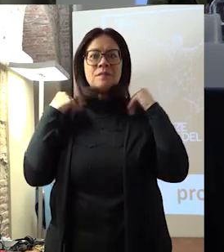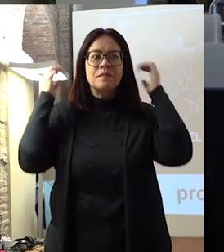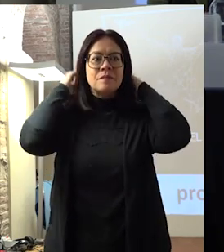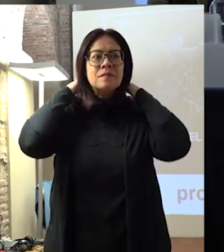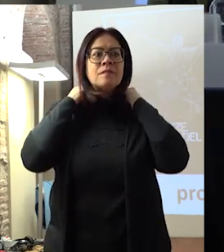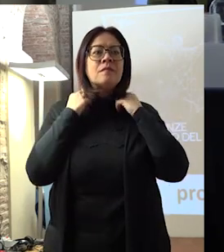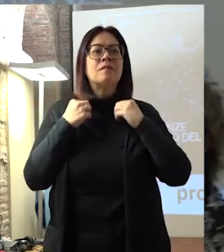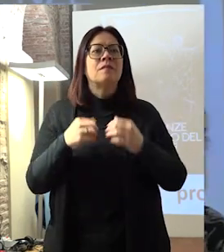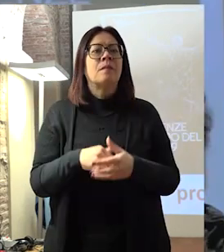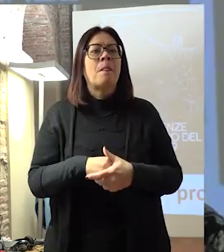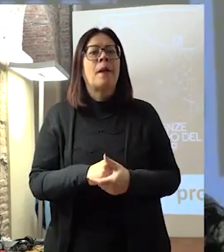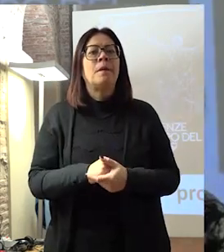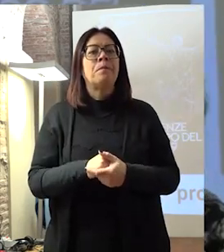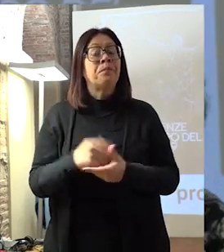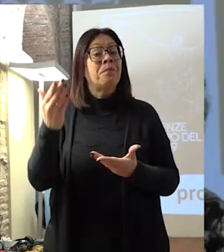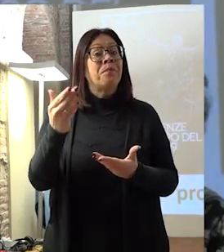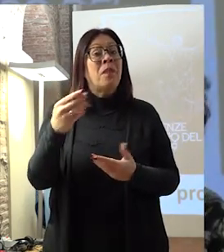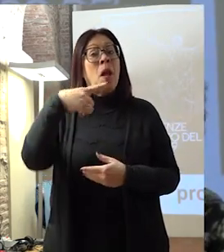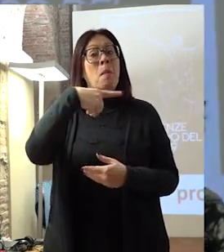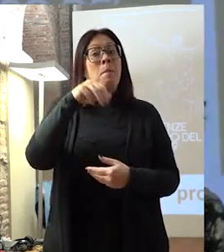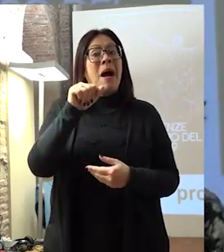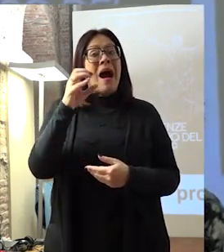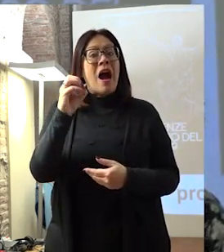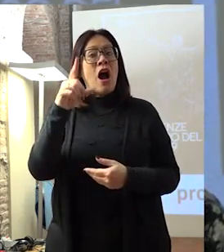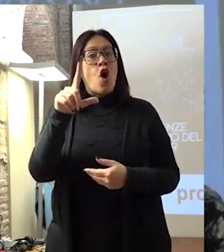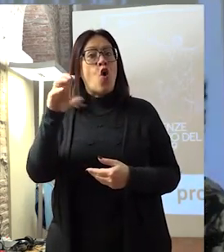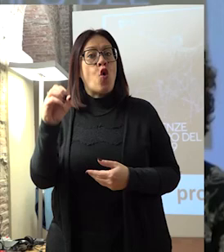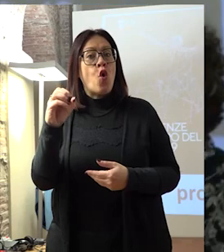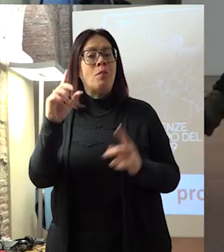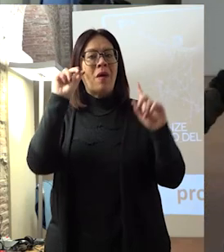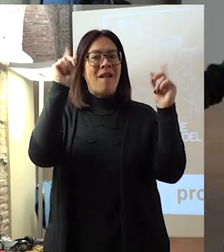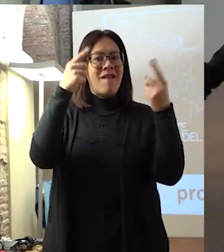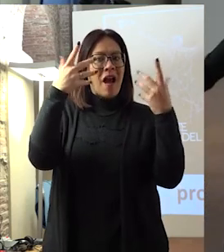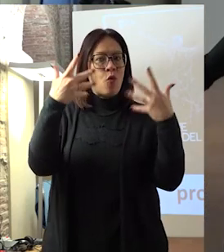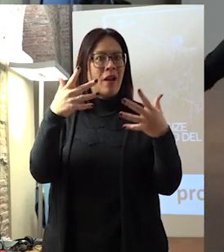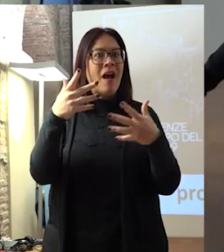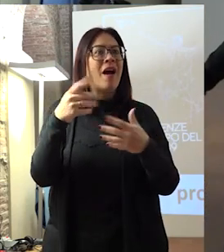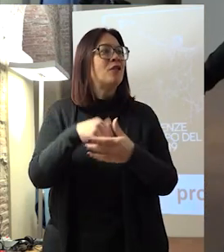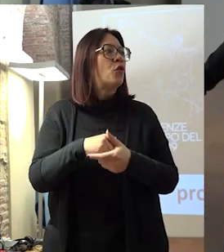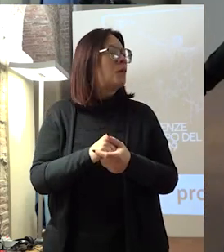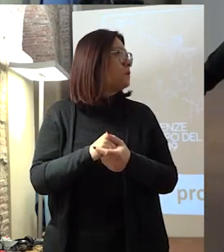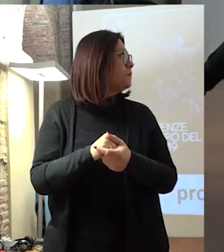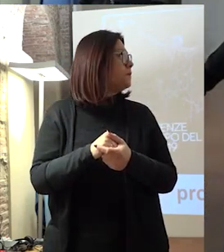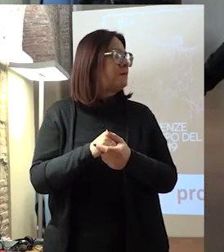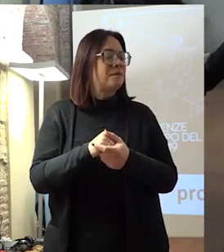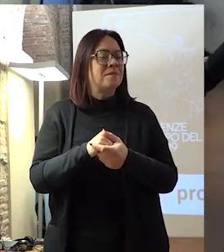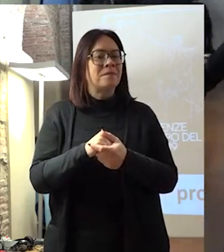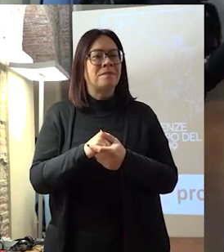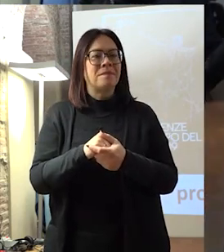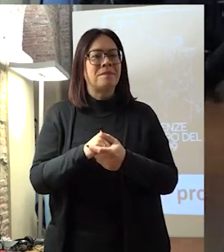Grazie, accogliamo Paolo, un altro nostro laureato che è appena arrivato. Prego Paolo, grazie di essere